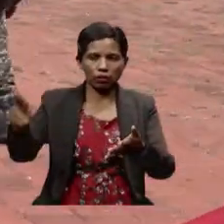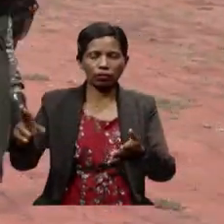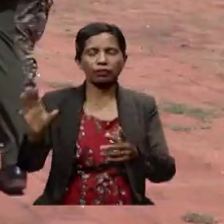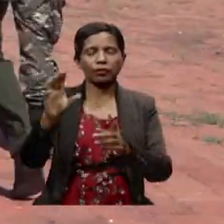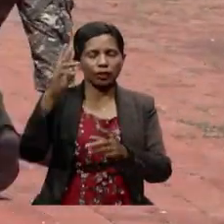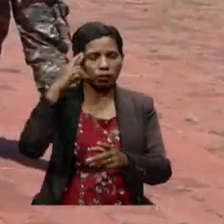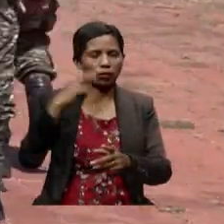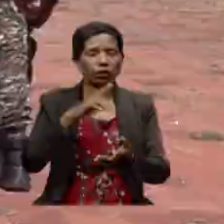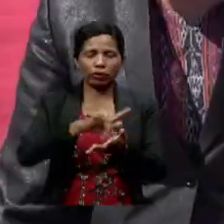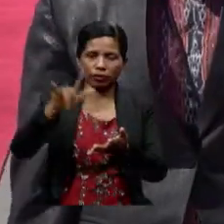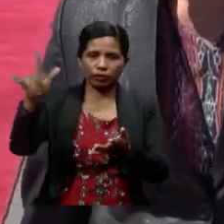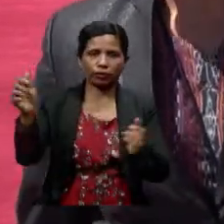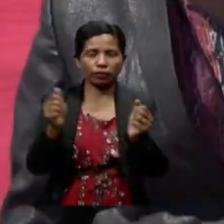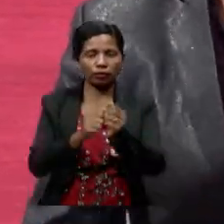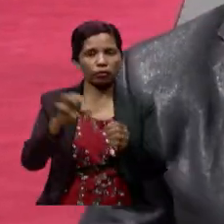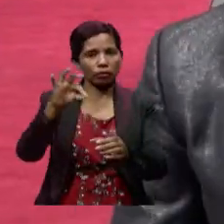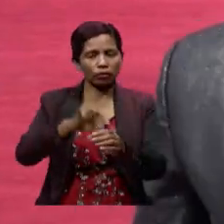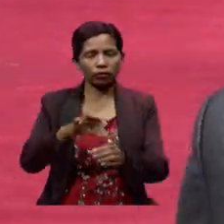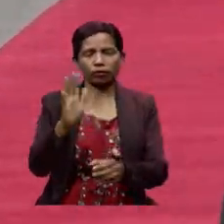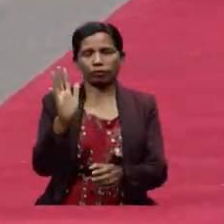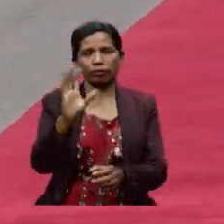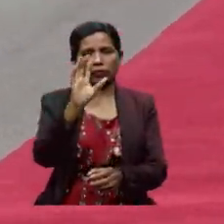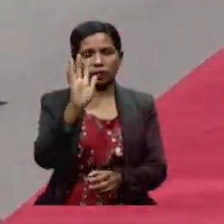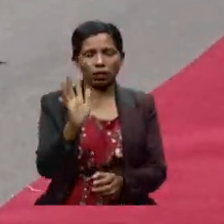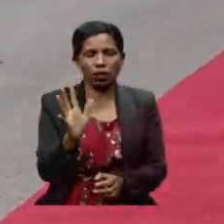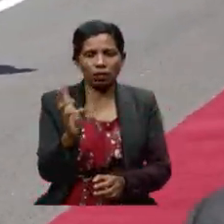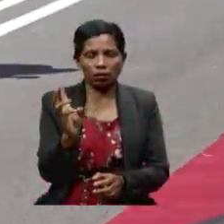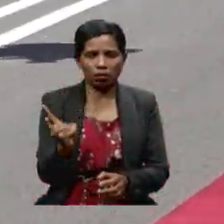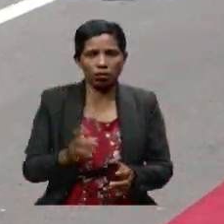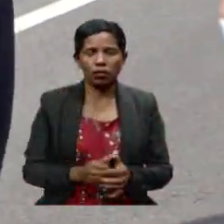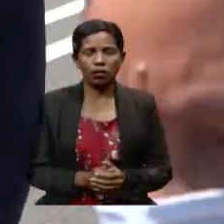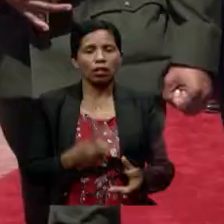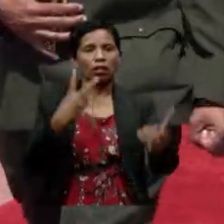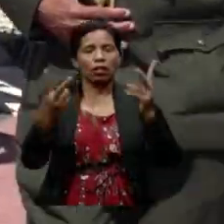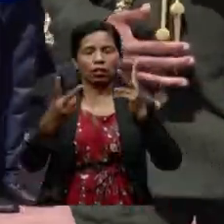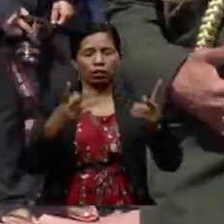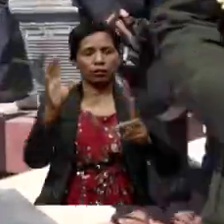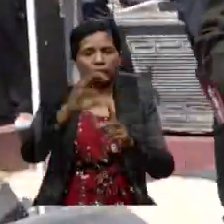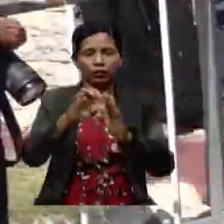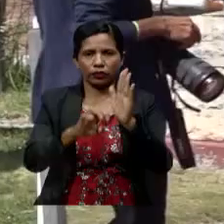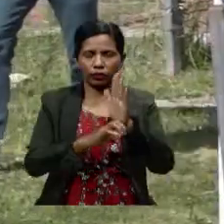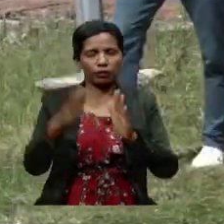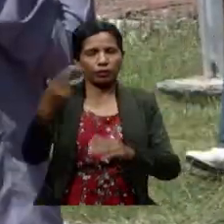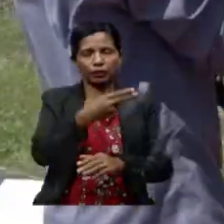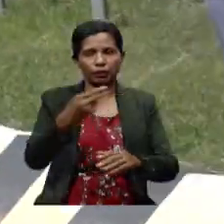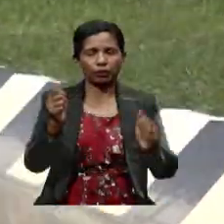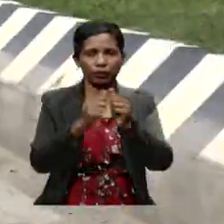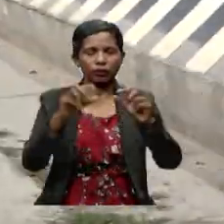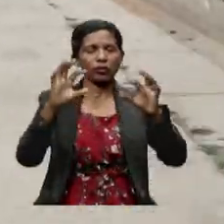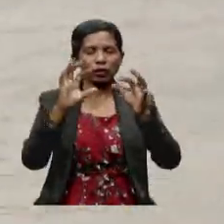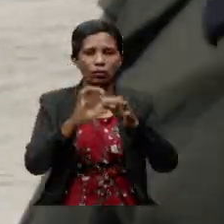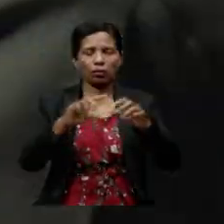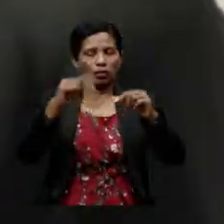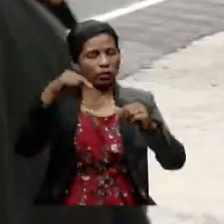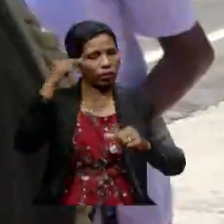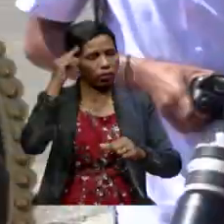voto a favor neng nulu kontra zero, no abstensaun zero. Durante visita se festaru iha Indonesia, akompanya si membro governo, no